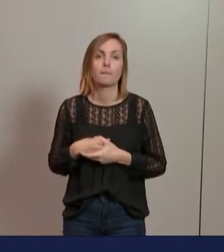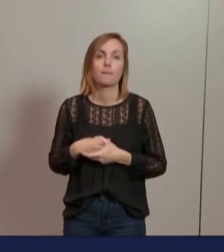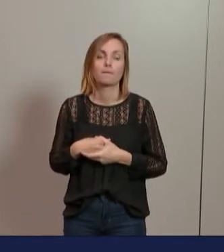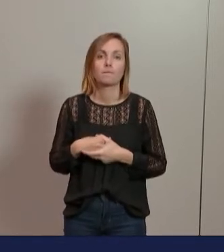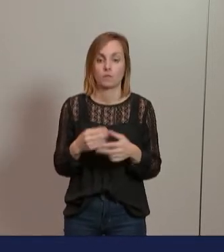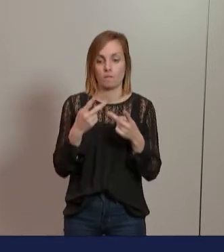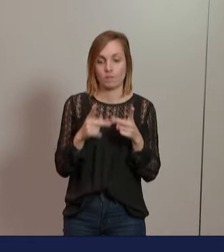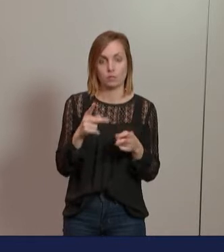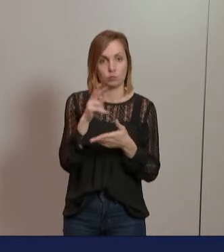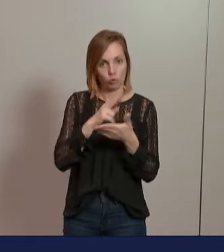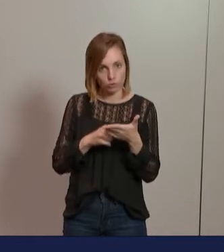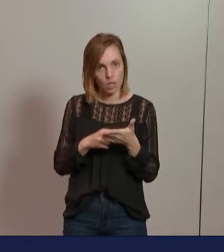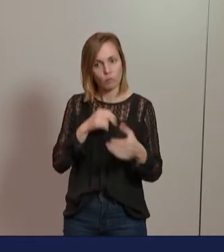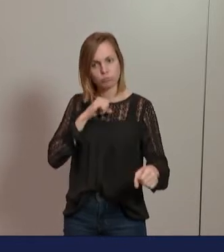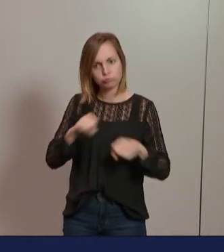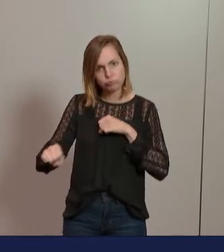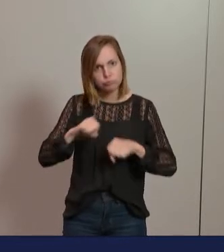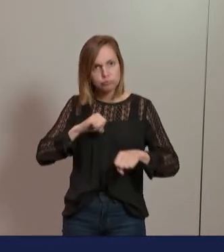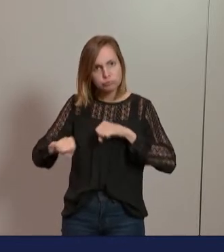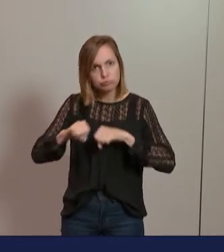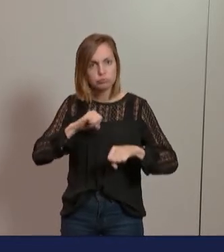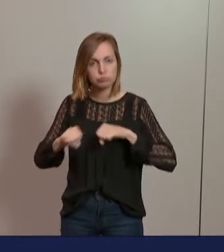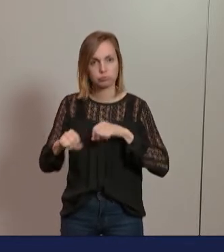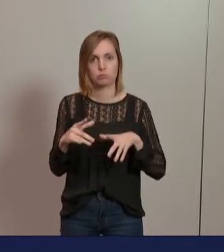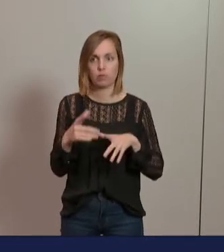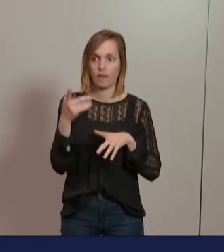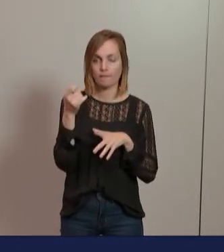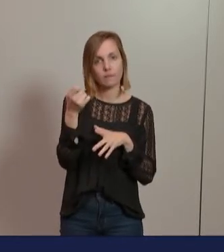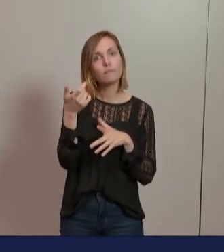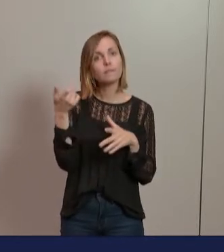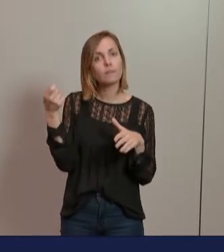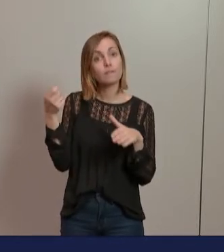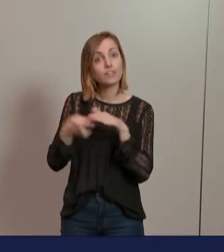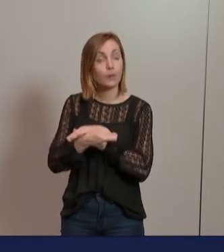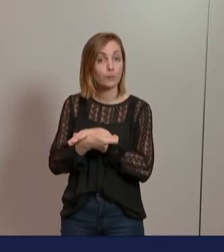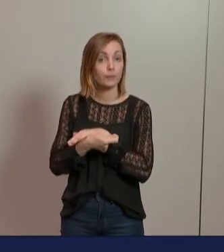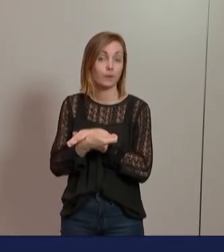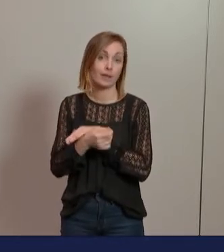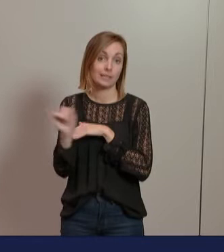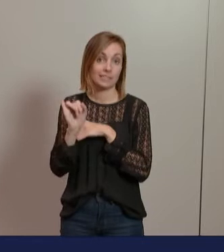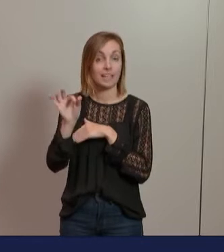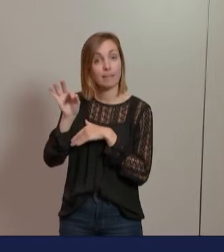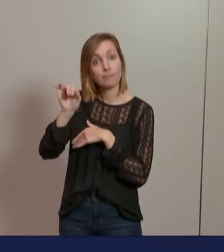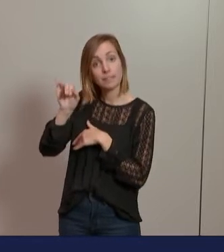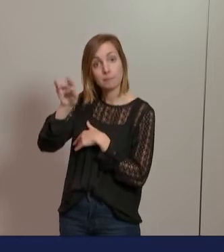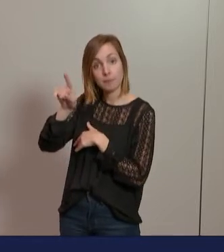La ville a donc engagé des actions qui ont été financées par le